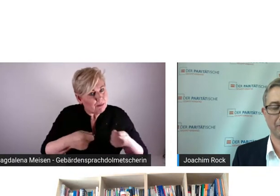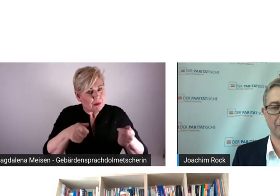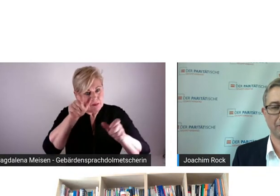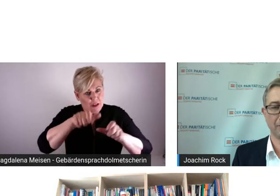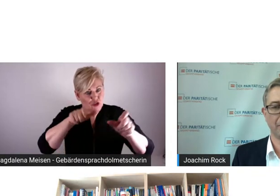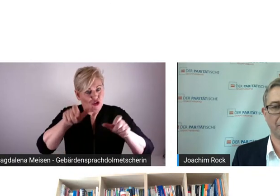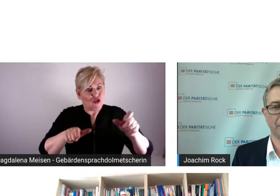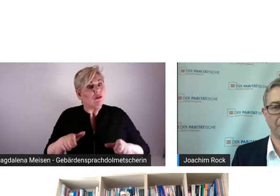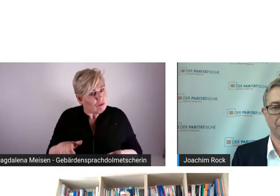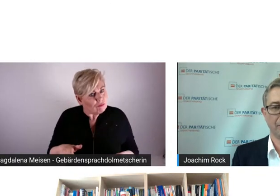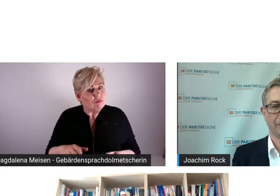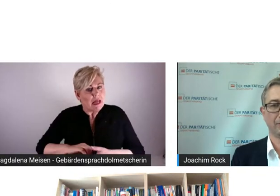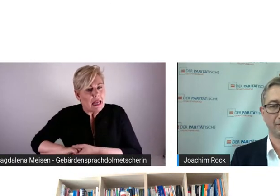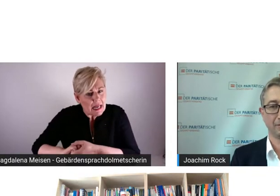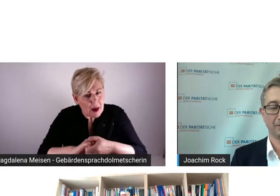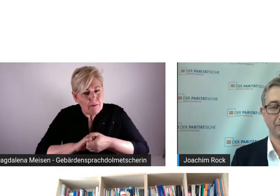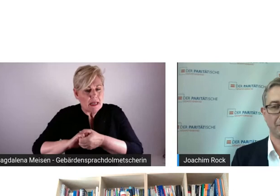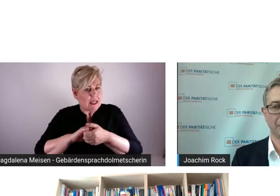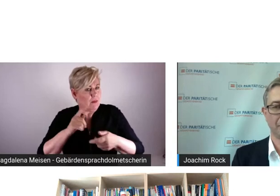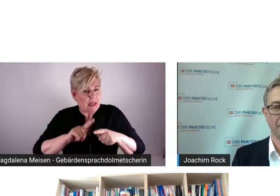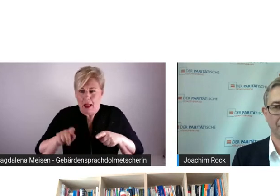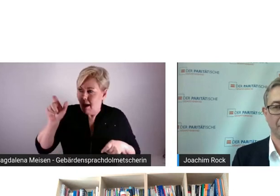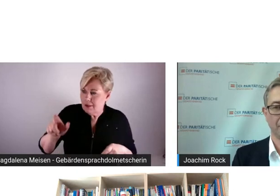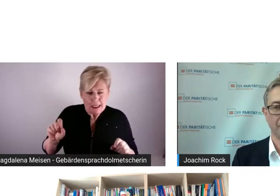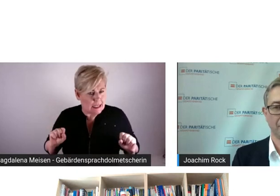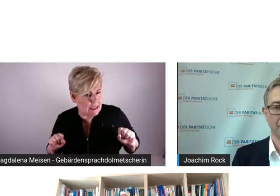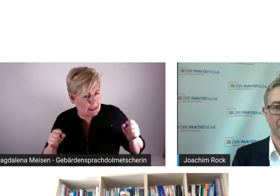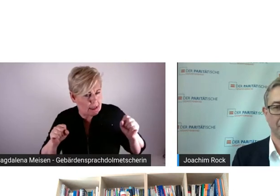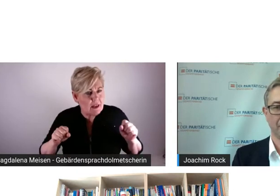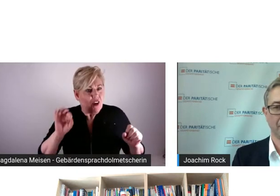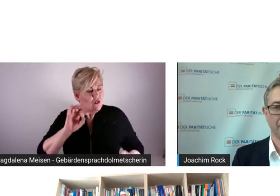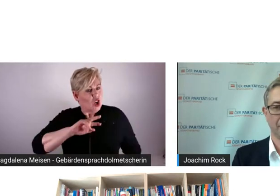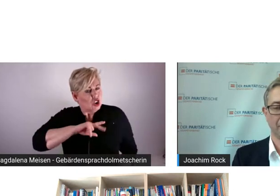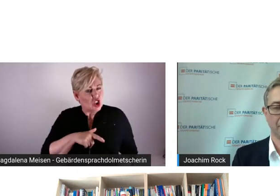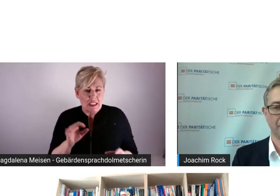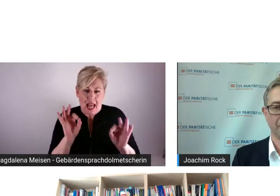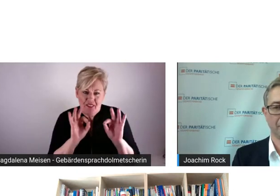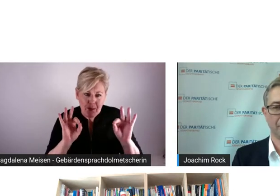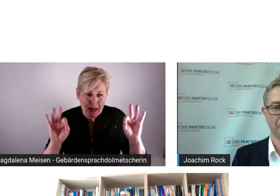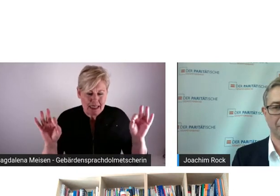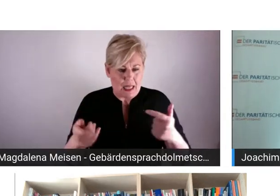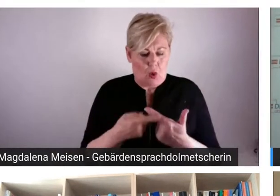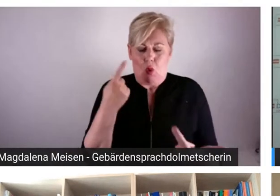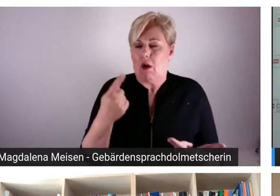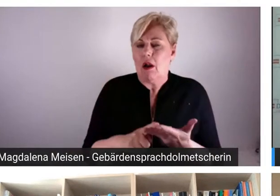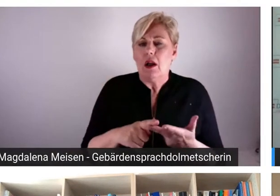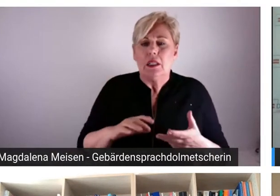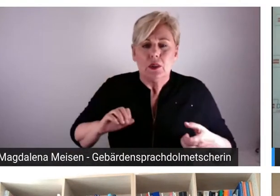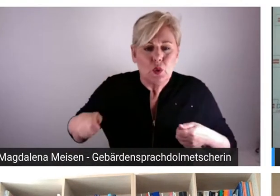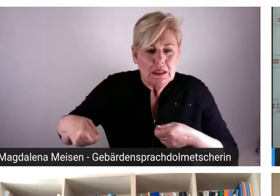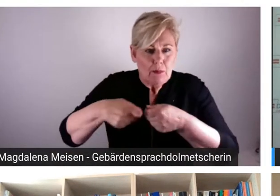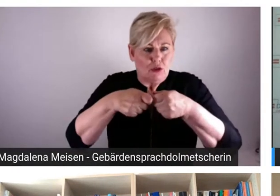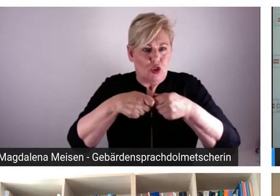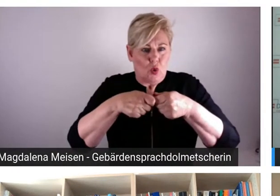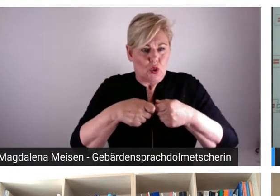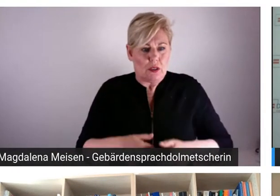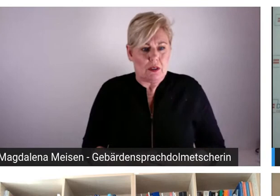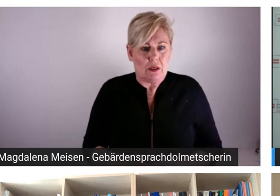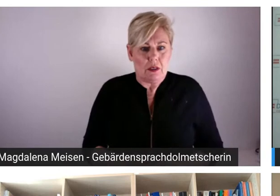ja gemeinsam mit anderen sich engagieren für soziale Verbesserungen, die sich zusammenschließen in Gewerkschaften.